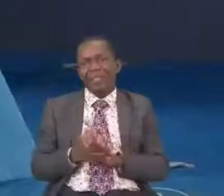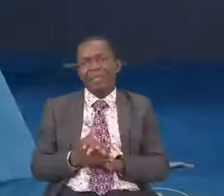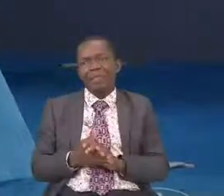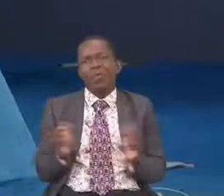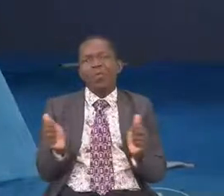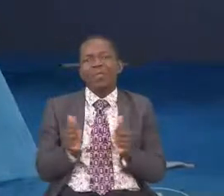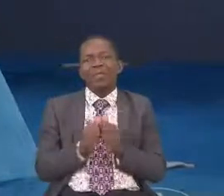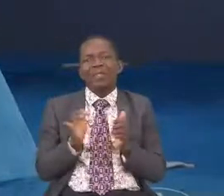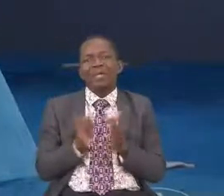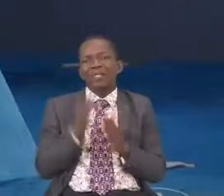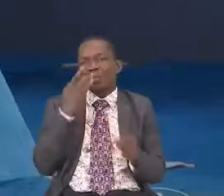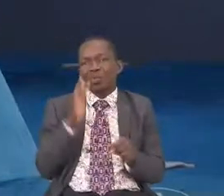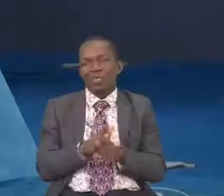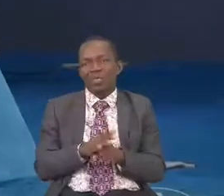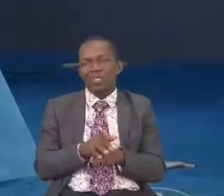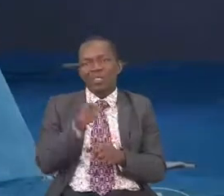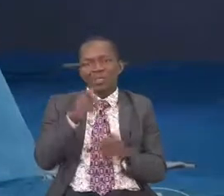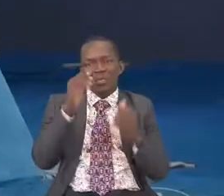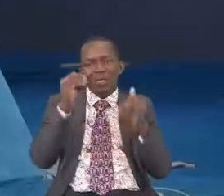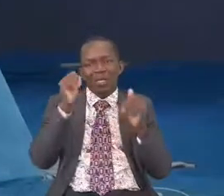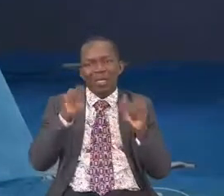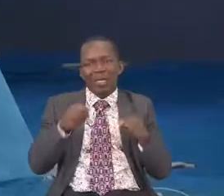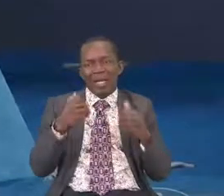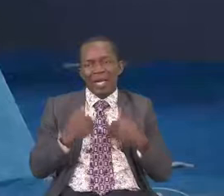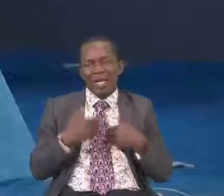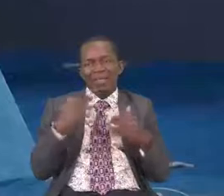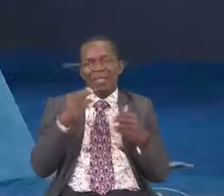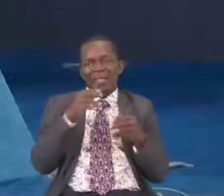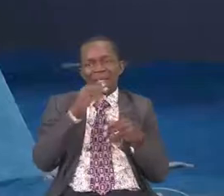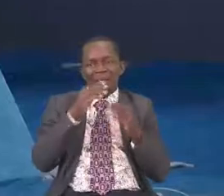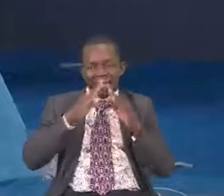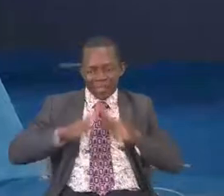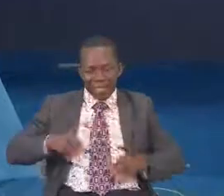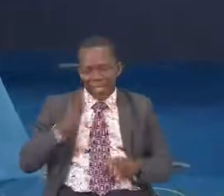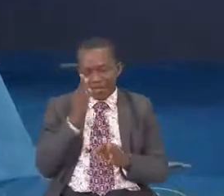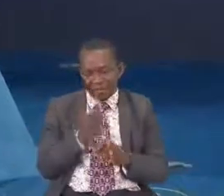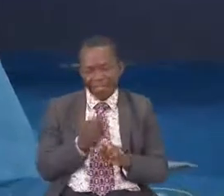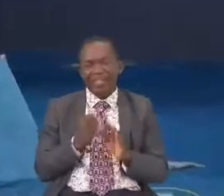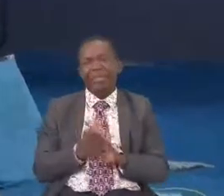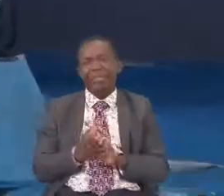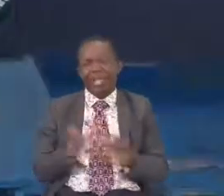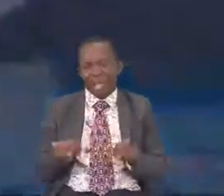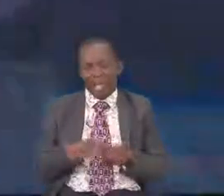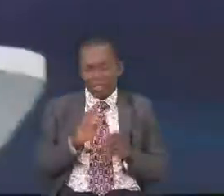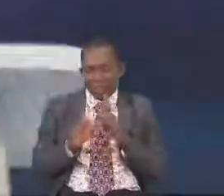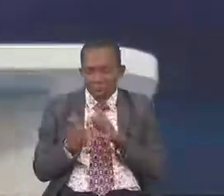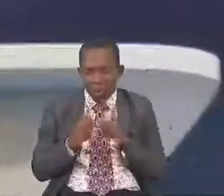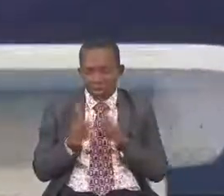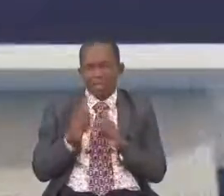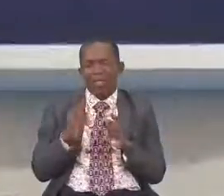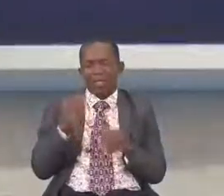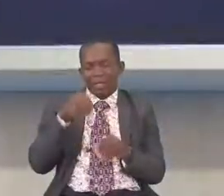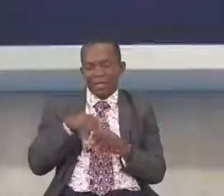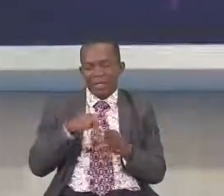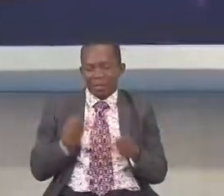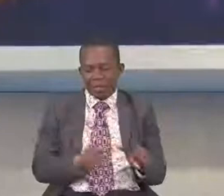tu peux avoir une foi silencieuse. Comme tu marches dans les rues, comme tu vas